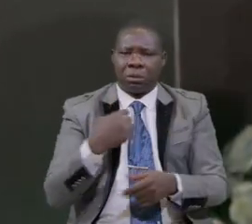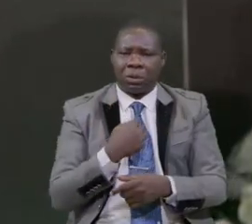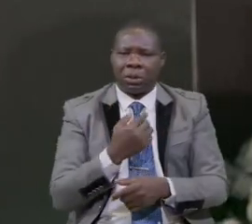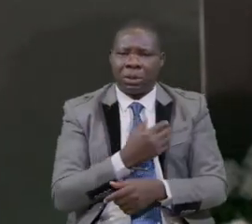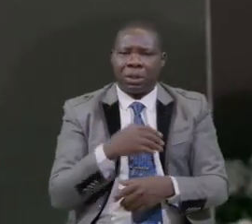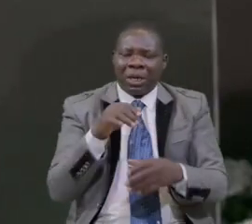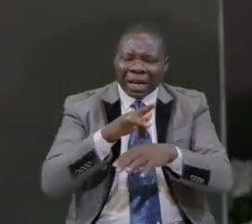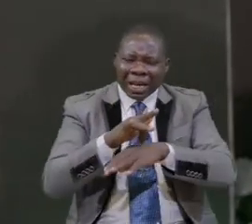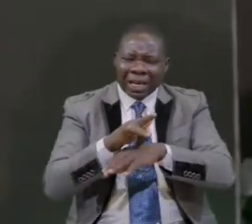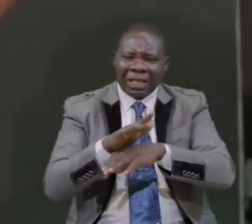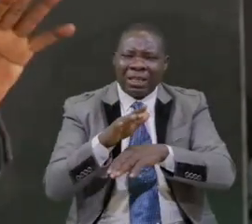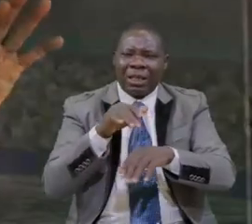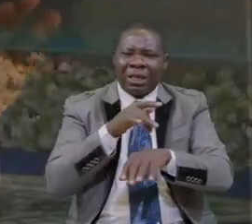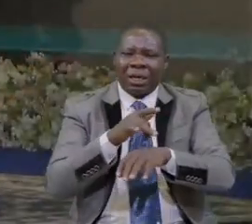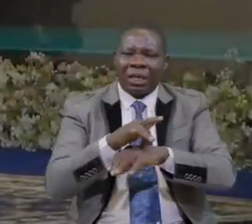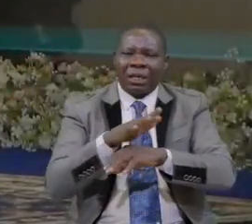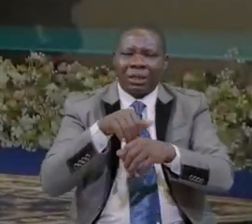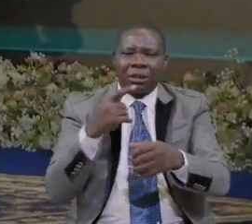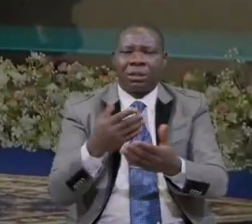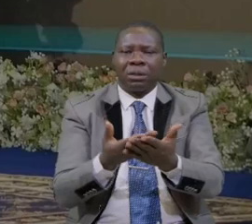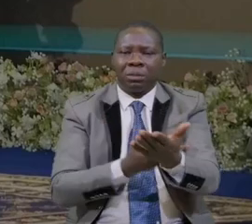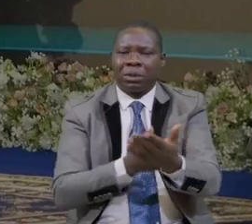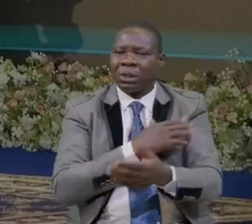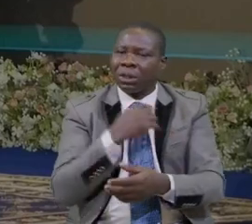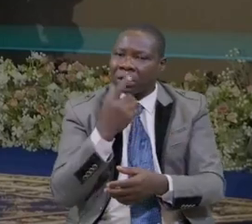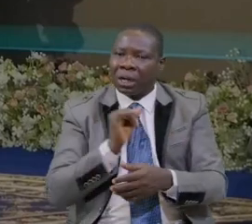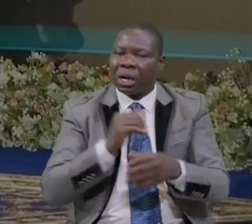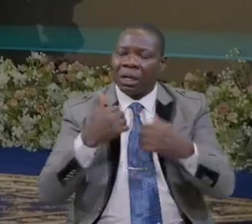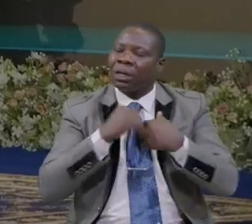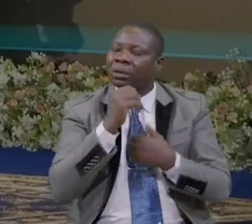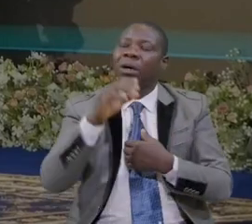matin et il me dira qu'il n'a pas encore bu d'eau,